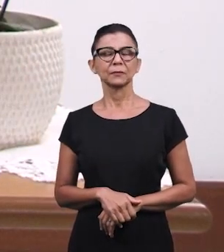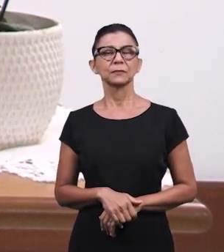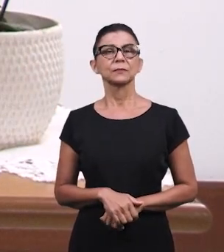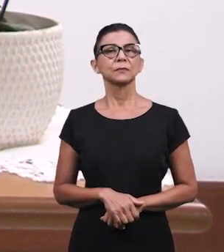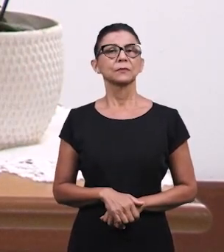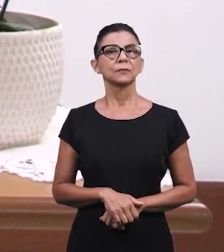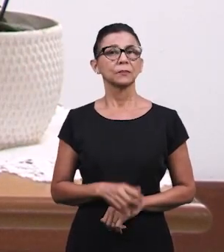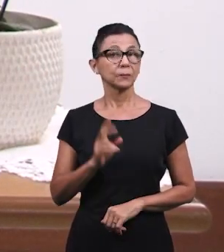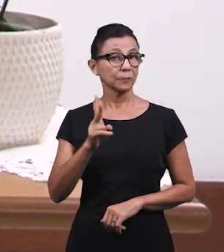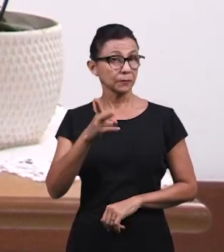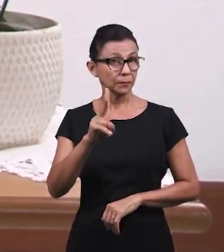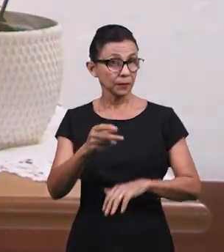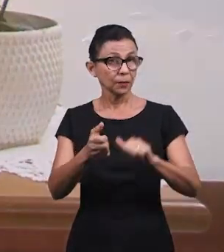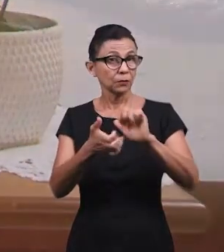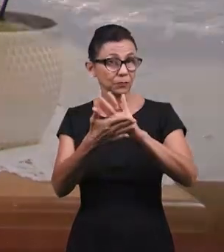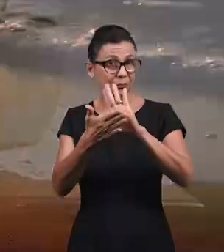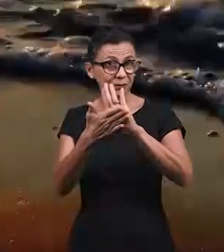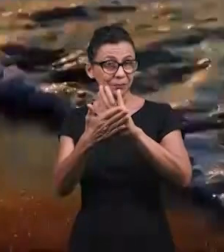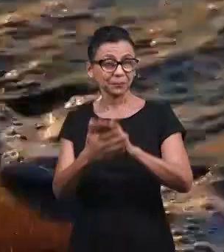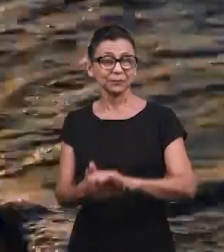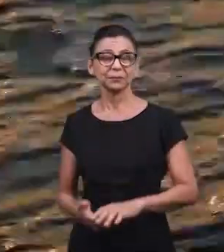один псалом во имя Господа.